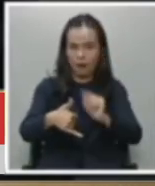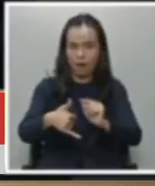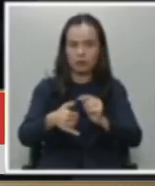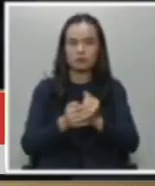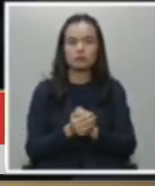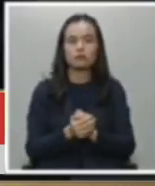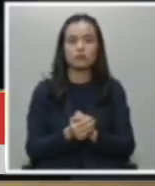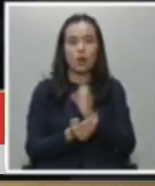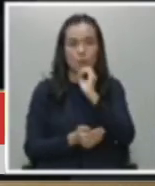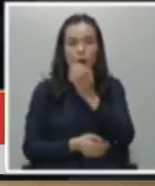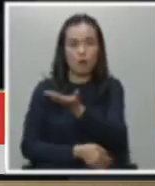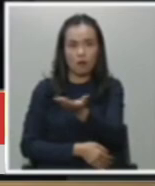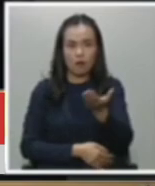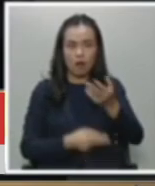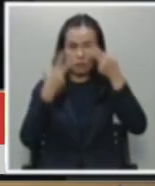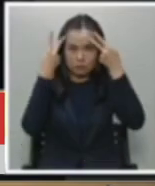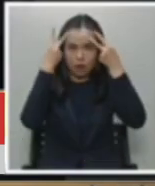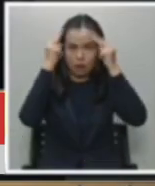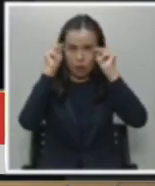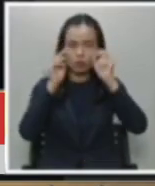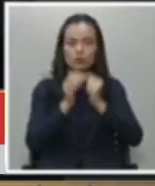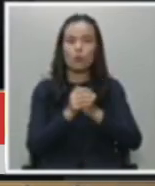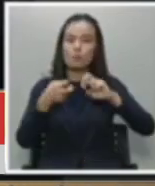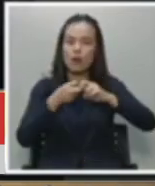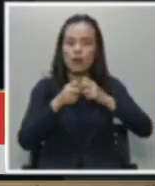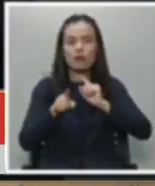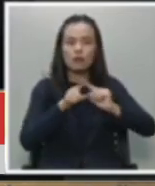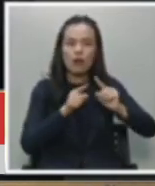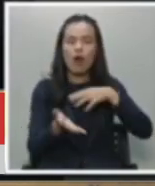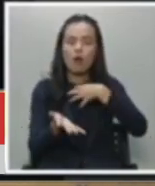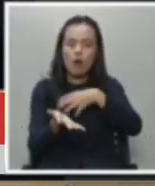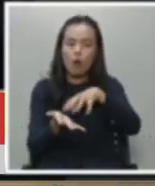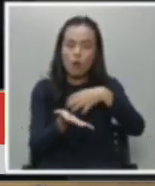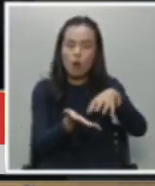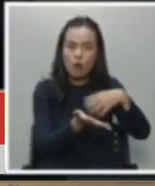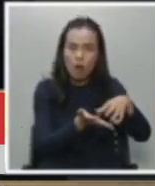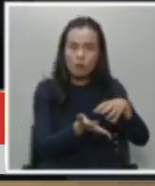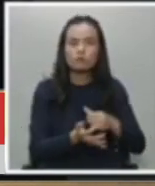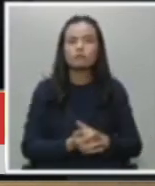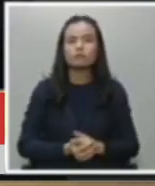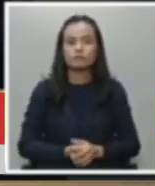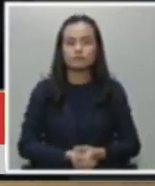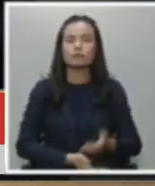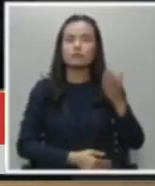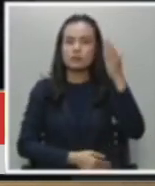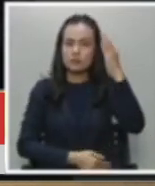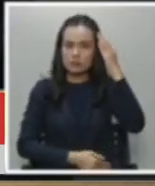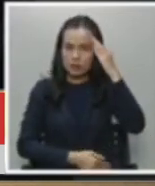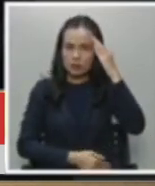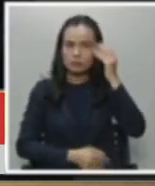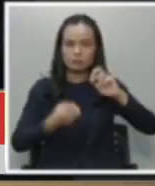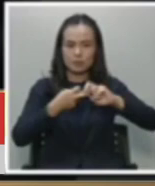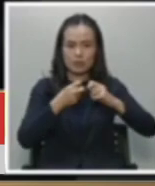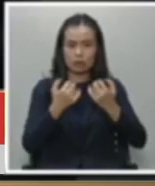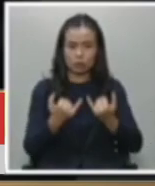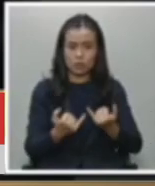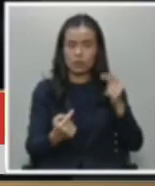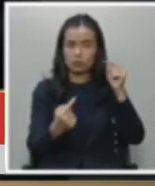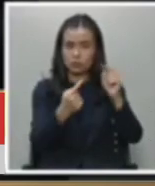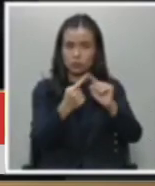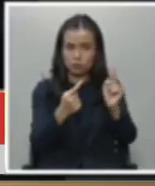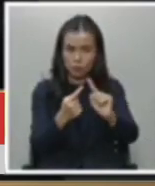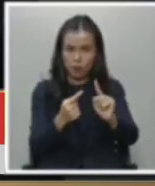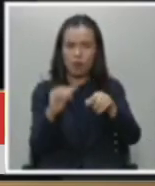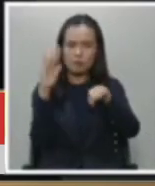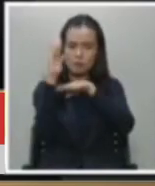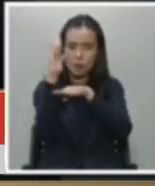ราบเรียนท่านนายกรัฐมนตรีเรื่องสถานการณ์ตลอดเวลานะครับให้ทราบว่าสถานการณ์ตอนนี้ถึงอย่างไร